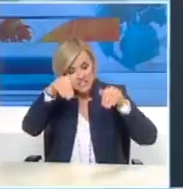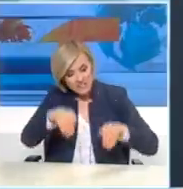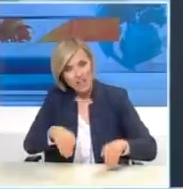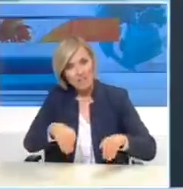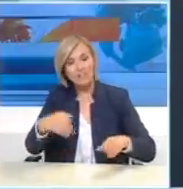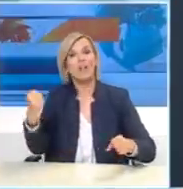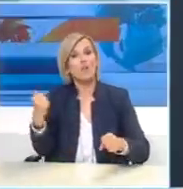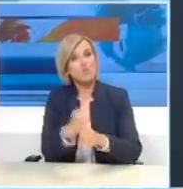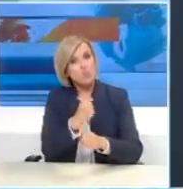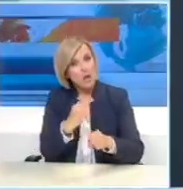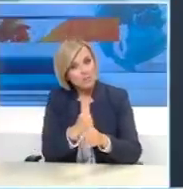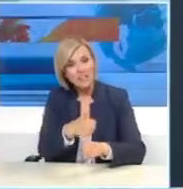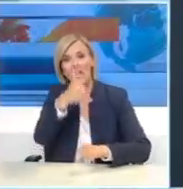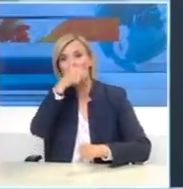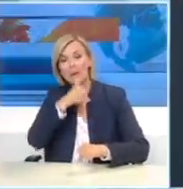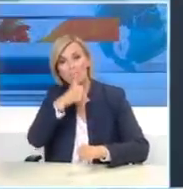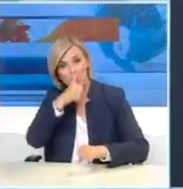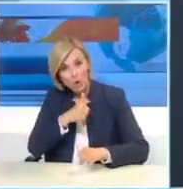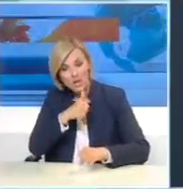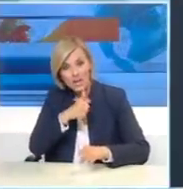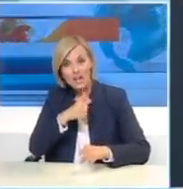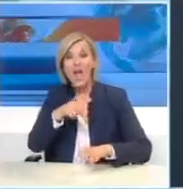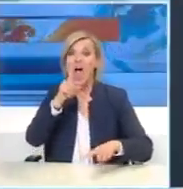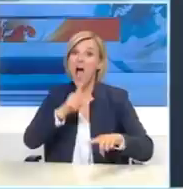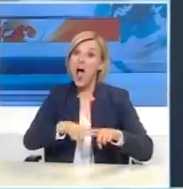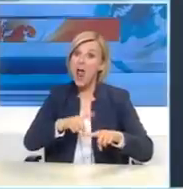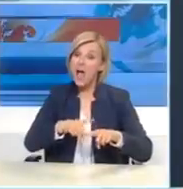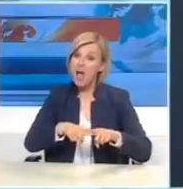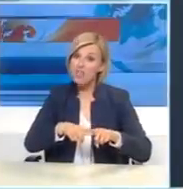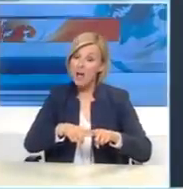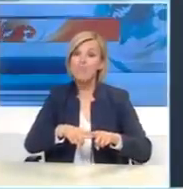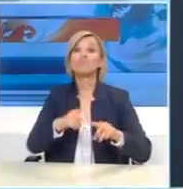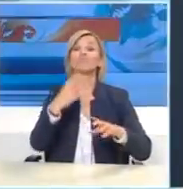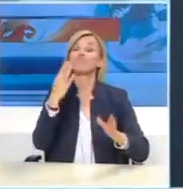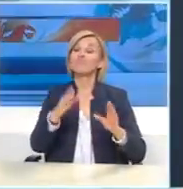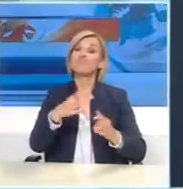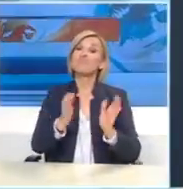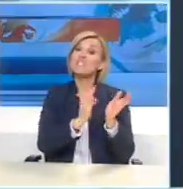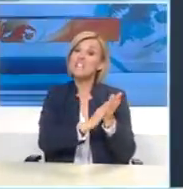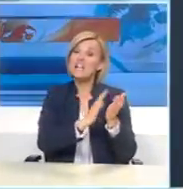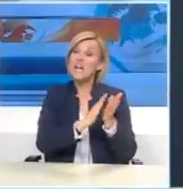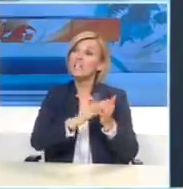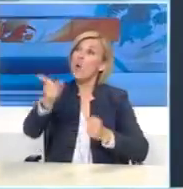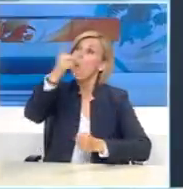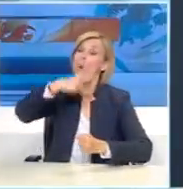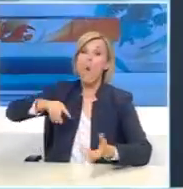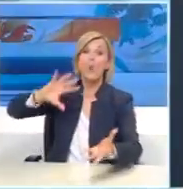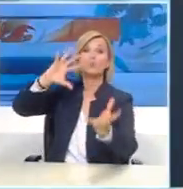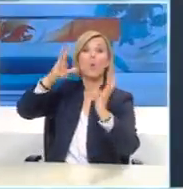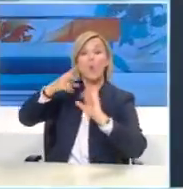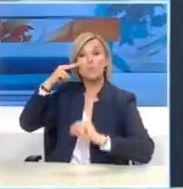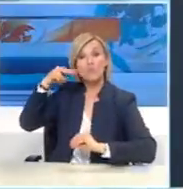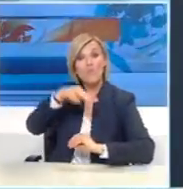την Ελλάδα θετικό παράδειγμα σε όλο τον κόσμο και μας επιτρέπει τώρα να συζητάμε για το πέρασμα στην επόμενη φάση. Αλλά